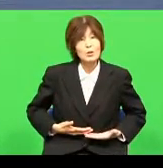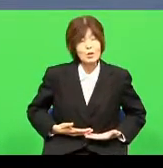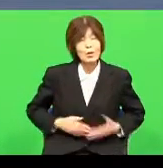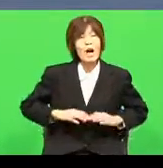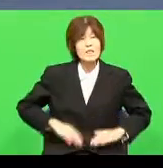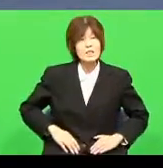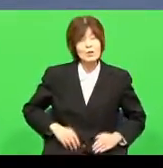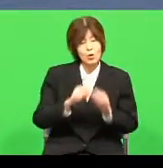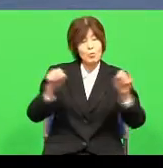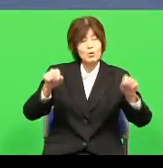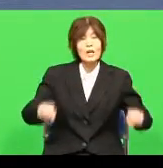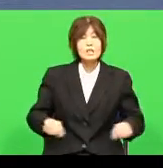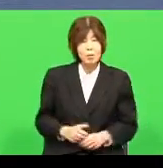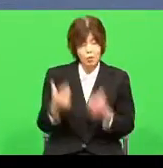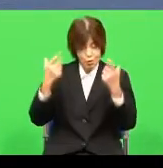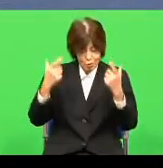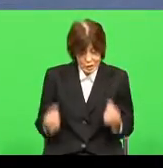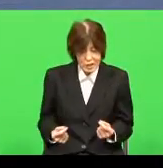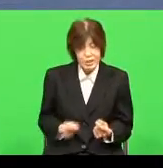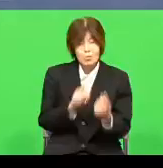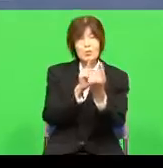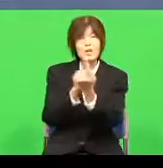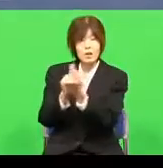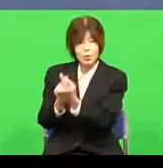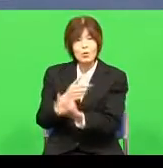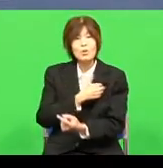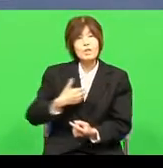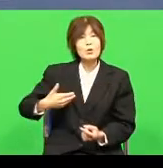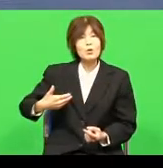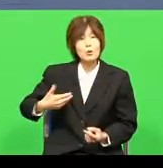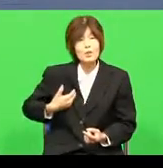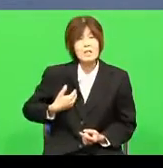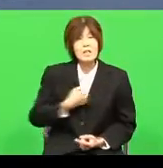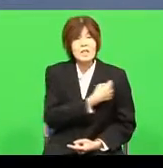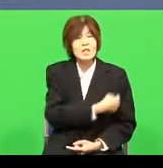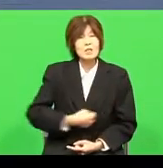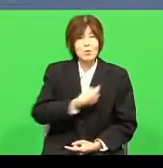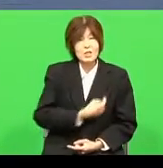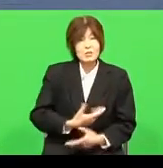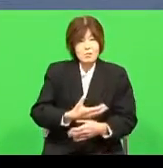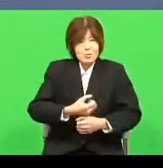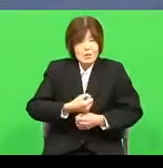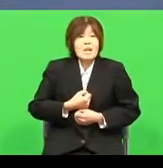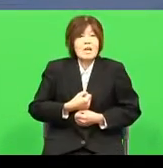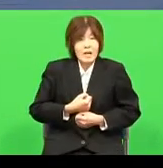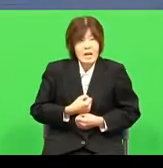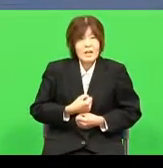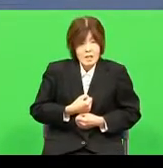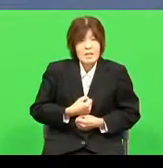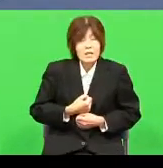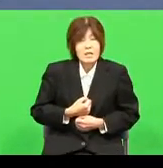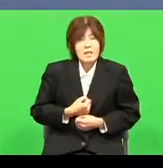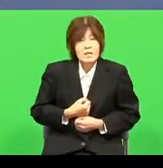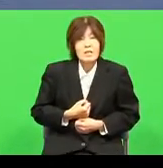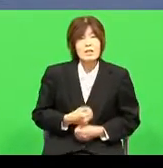安全安心といったような問題にもしっかり対応するようにまあ気を引き締めながらですねもちろん今の県内の課題が